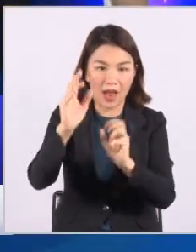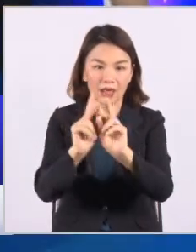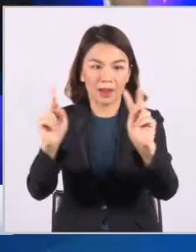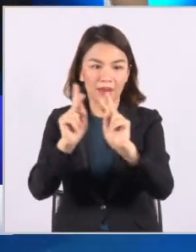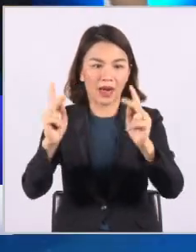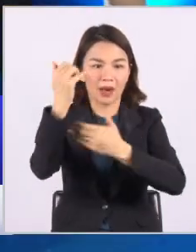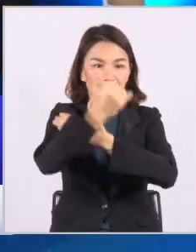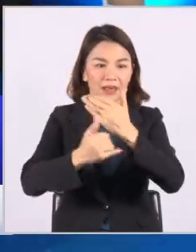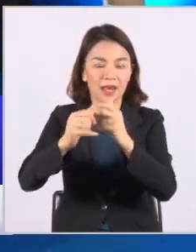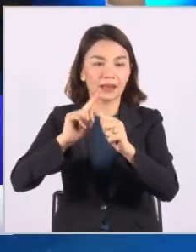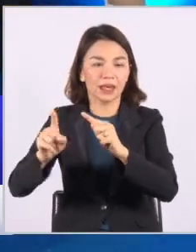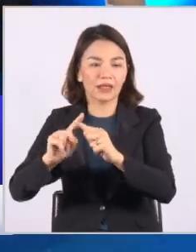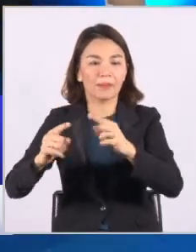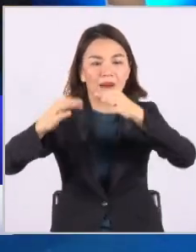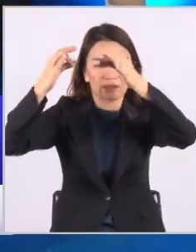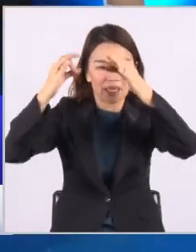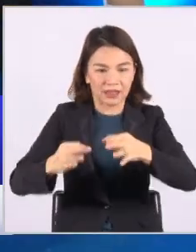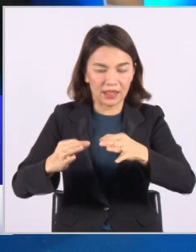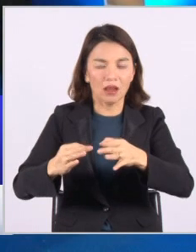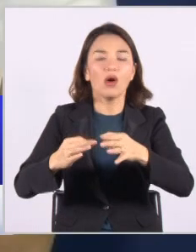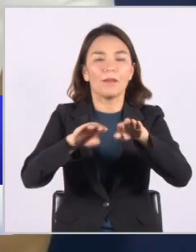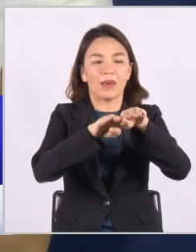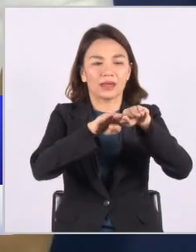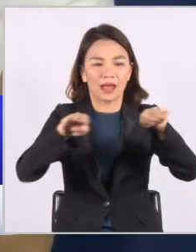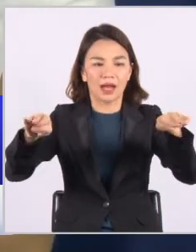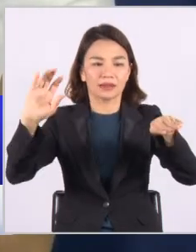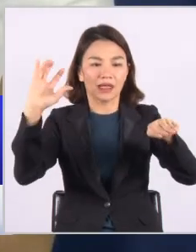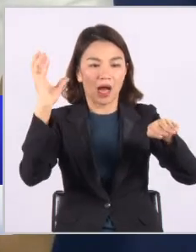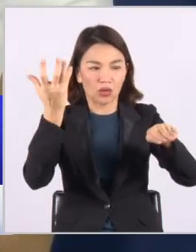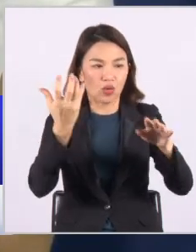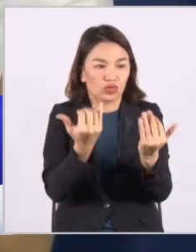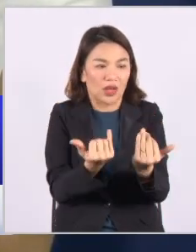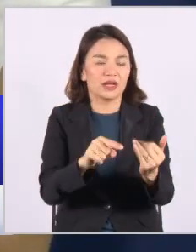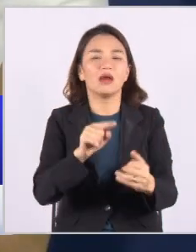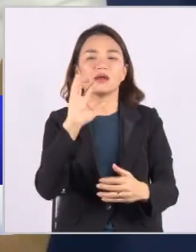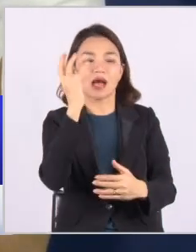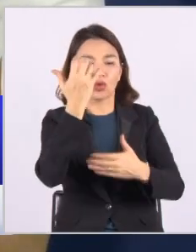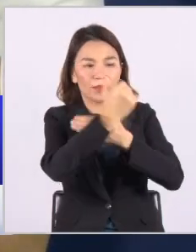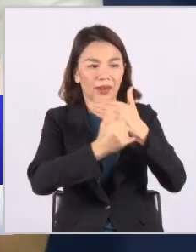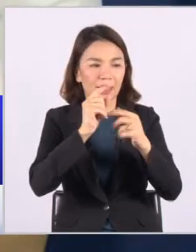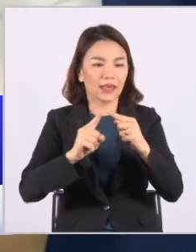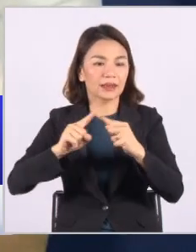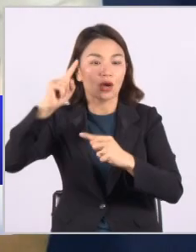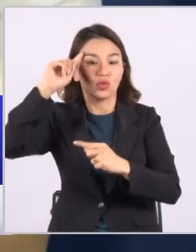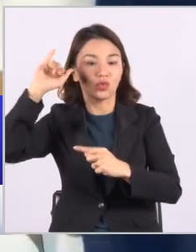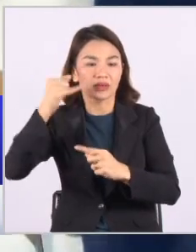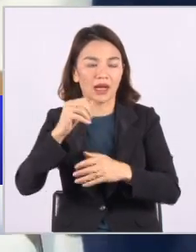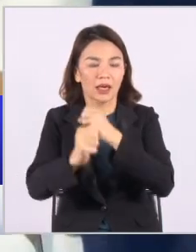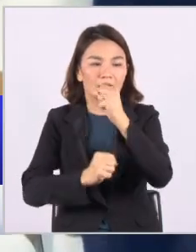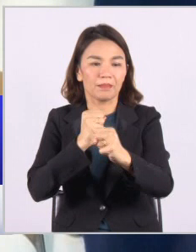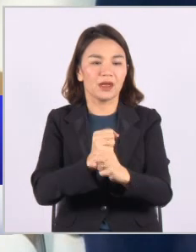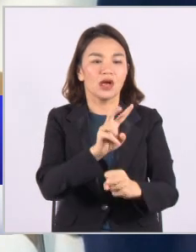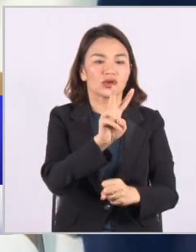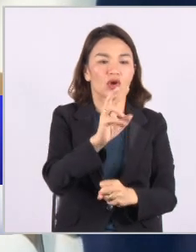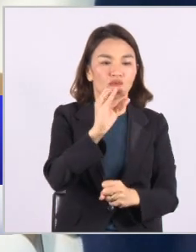ำให้มาตรฐานการแข่งขันจะเป็นสากลมากขึ้นจากที่มีความเป็นสากลอยู่แล้วความคาดหวังและเป้าหมายของปี2023ของการแข่ง